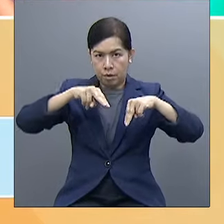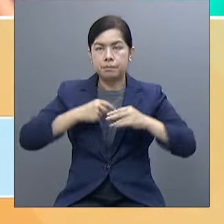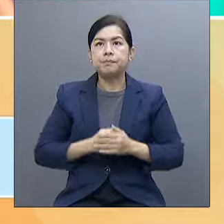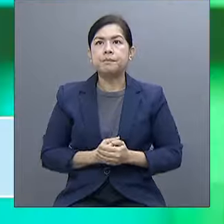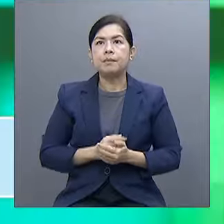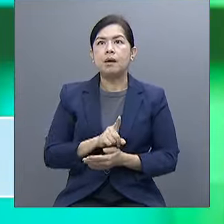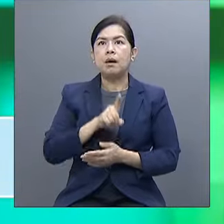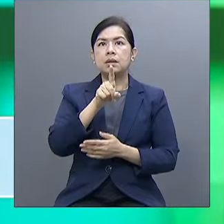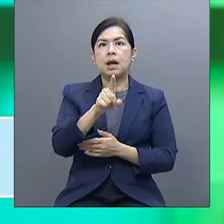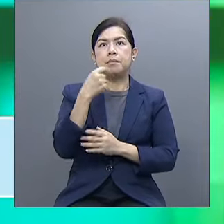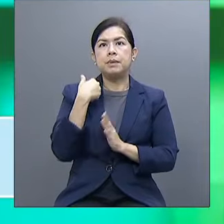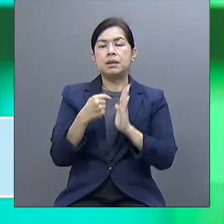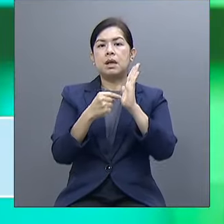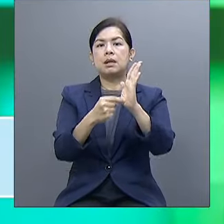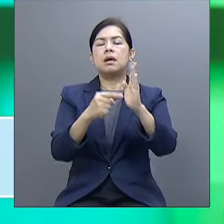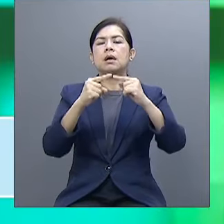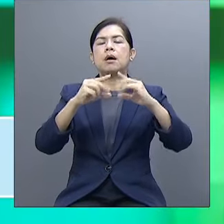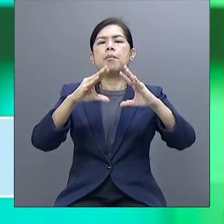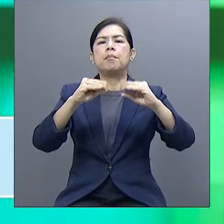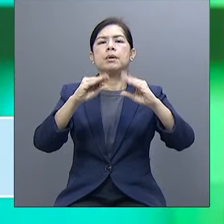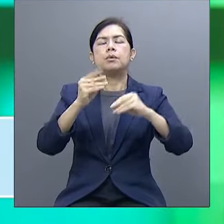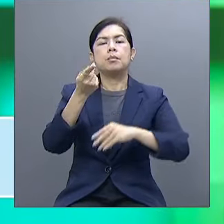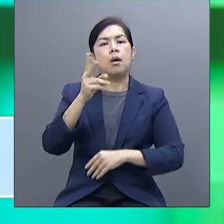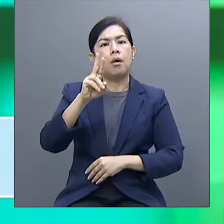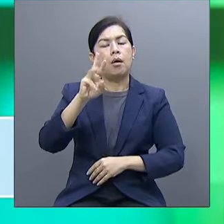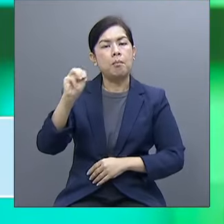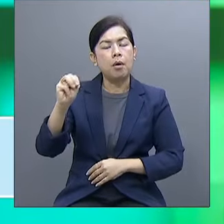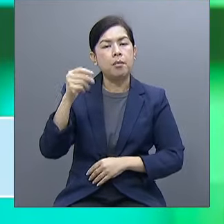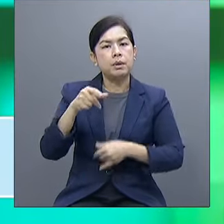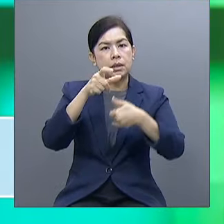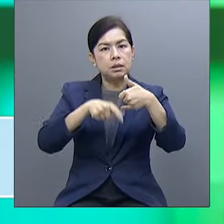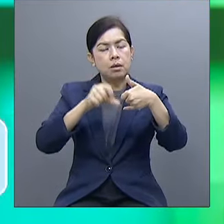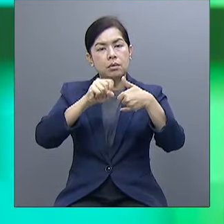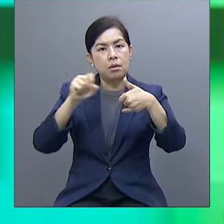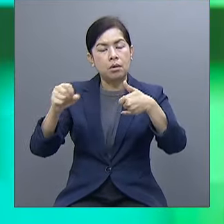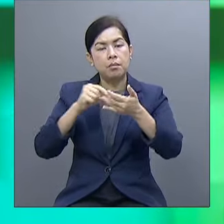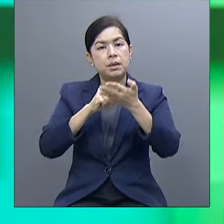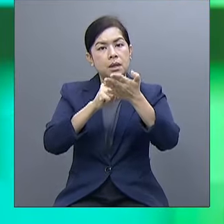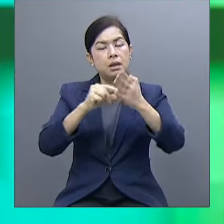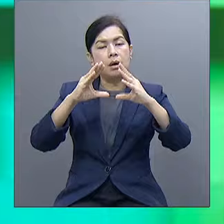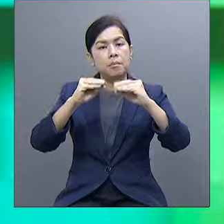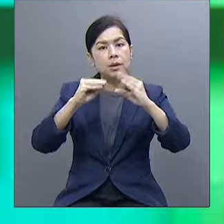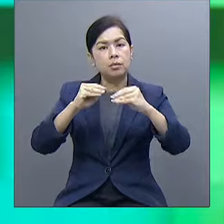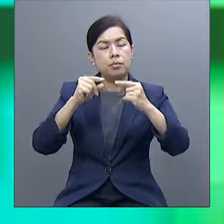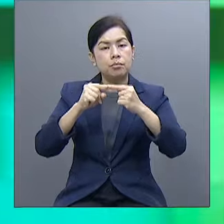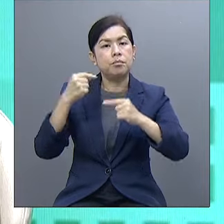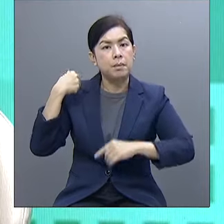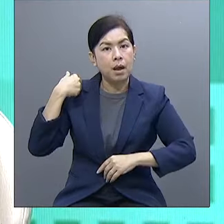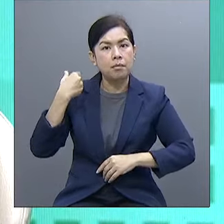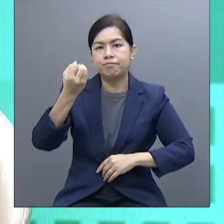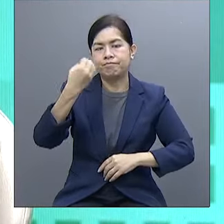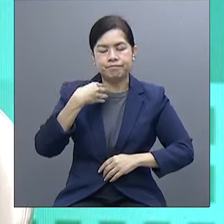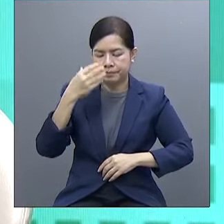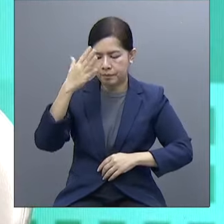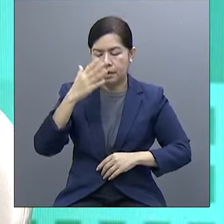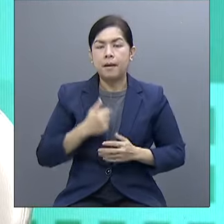ข้าครม.หรือเคยมีนักการเมืองท้องถิ่นนำเรื่องประเด็นนี้เข้าสู่สภาบ้างหรือยังคะ คือยังครับคือตอนนี้ทาง3ส